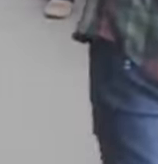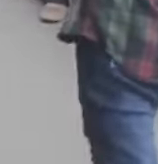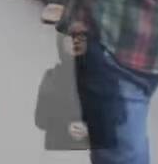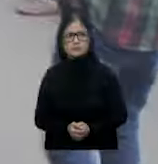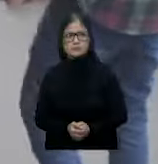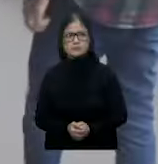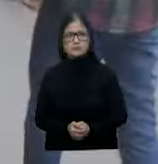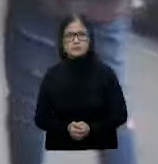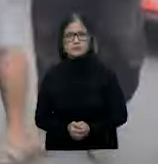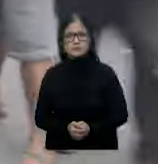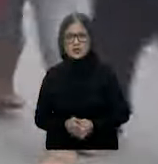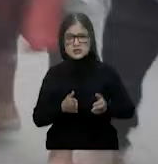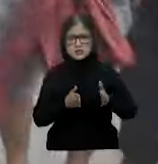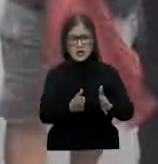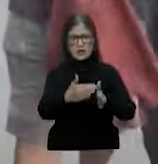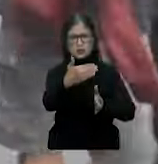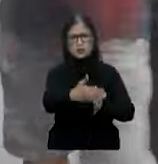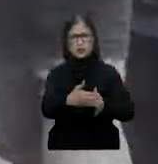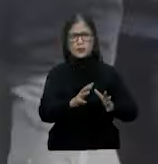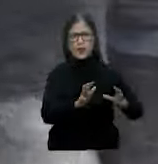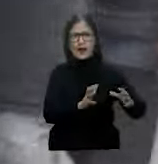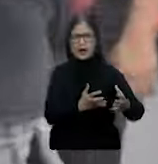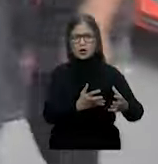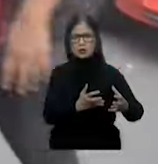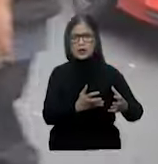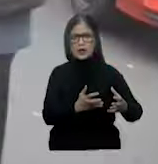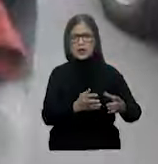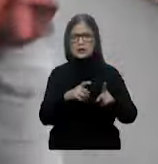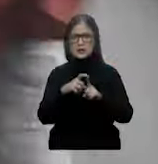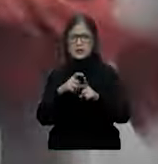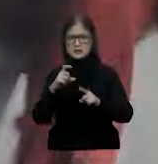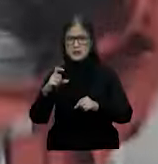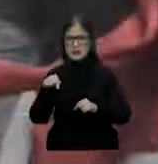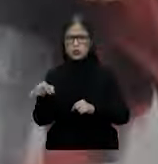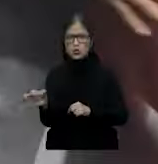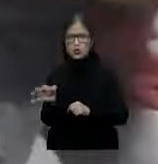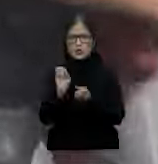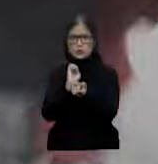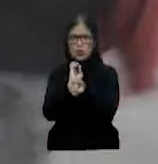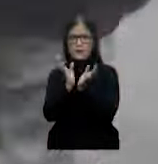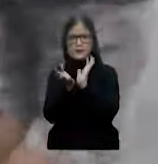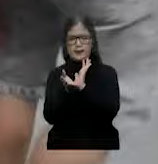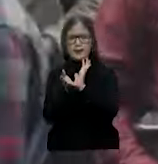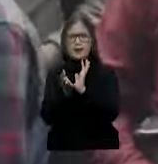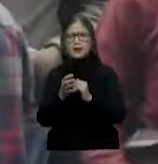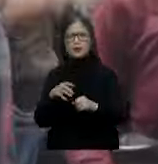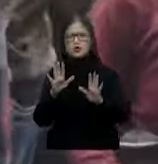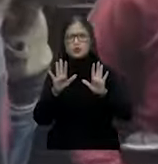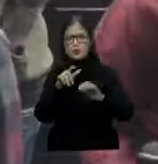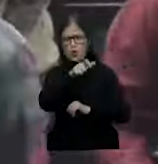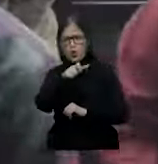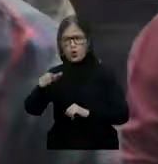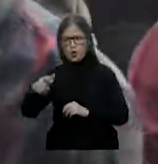Aksi blokade jalan ini dilakukan sejumlah anggota ormas di kawasan Jalan Raya Kenjeran, Mulyorejo, Kota Surabaya. Puluhan orang tiba-tiba menutup